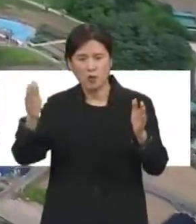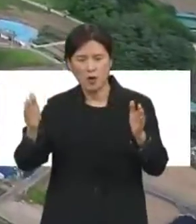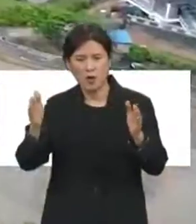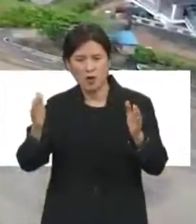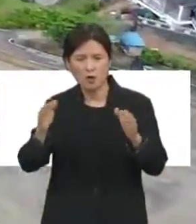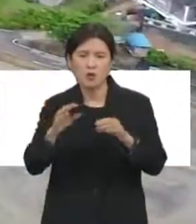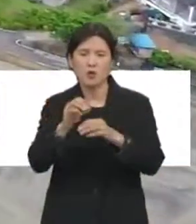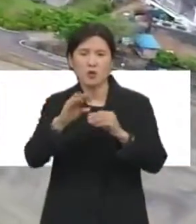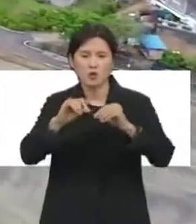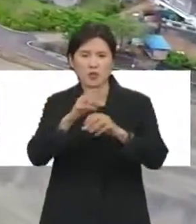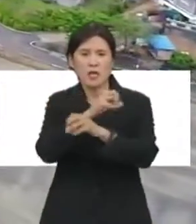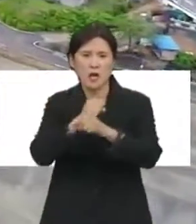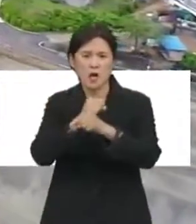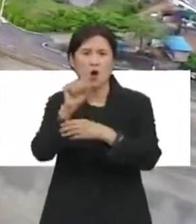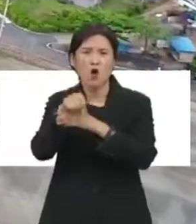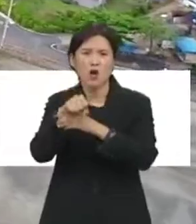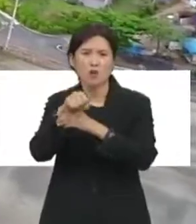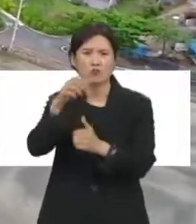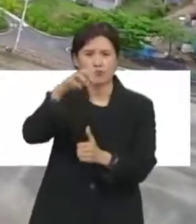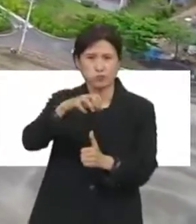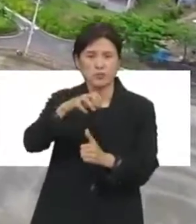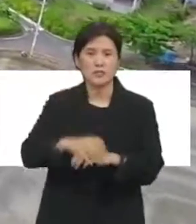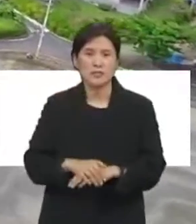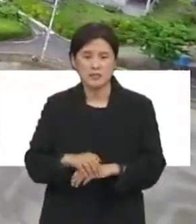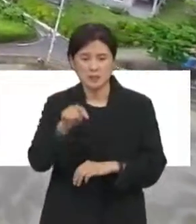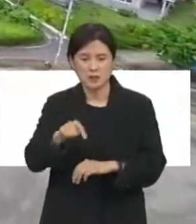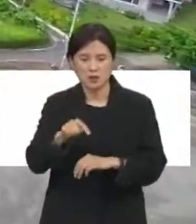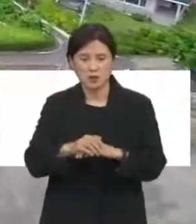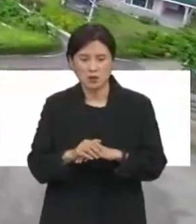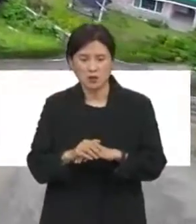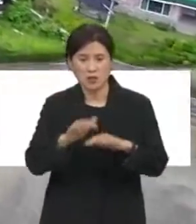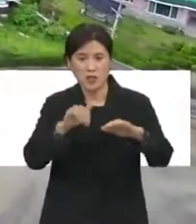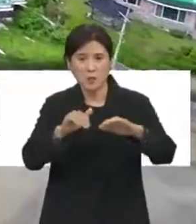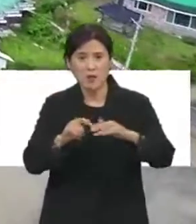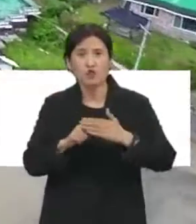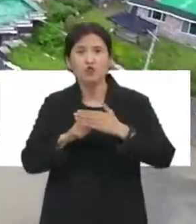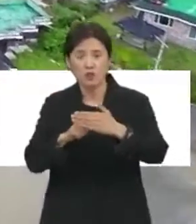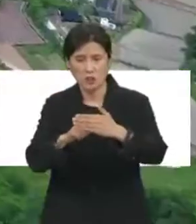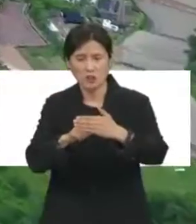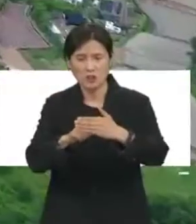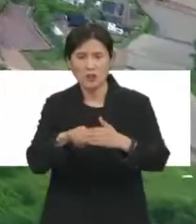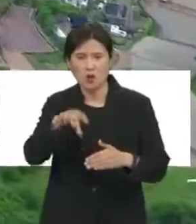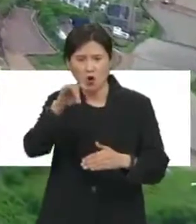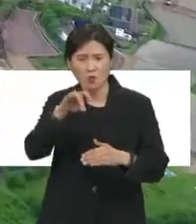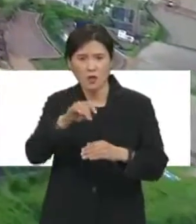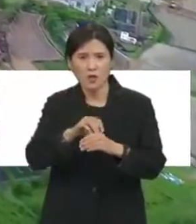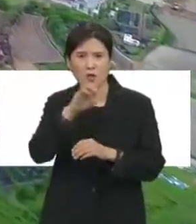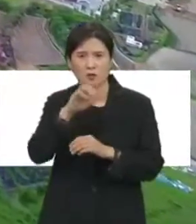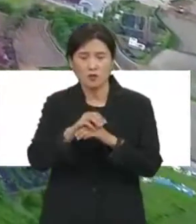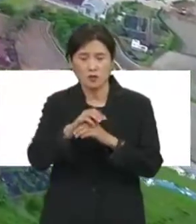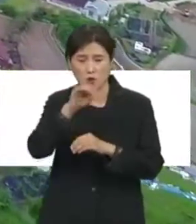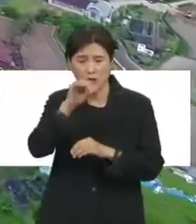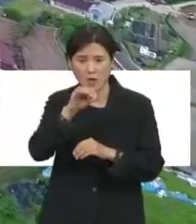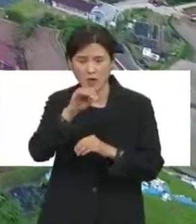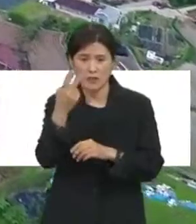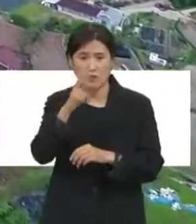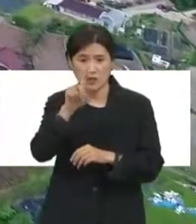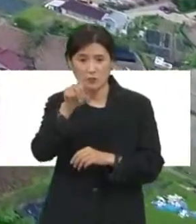허가 구역으로 재지정하는 도시 개발 사업 추진에 따른 투기 수요 유입 우려 가커 지난